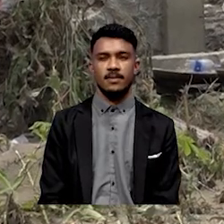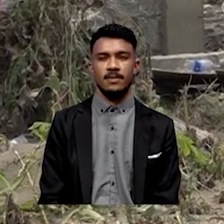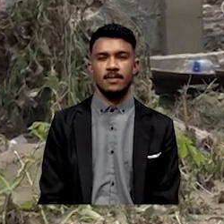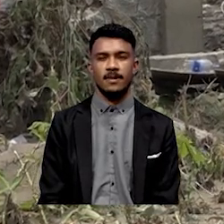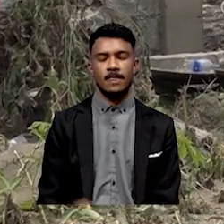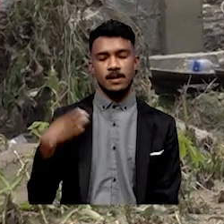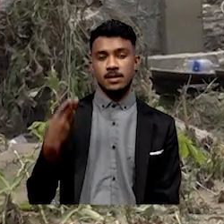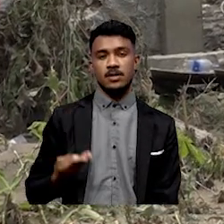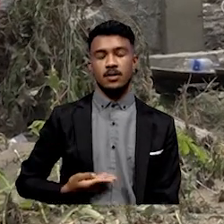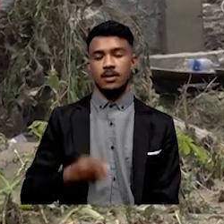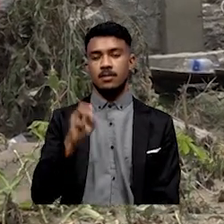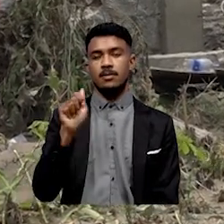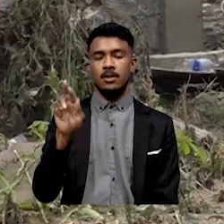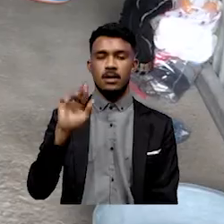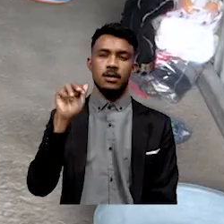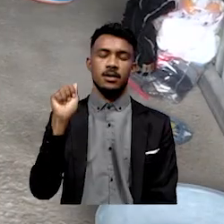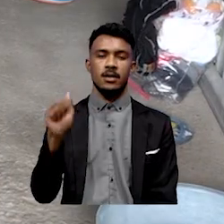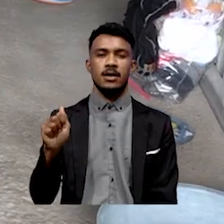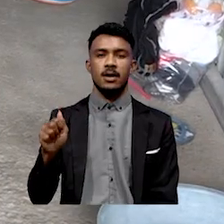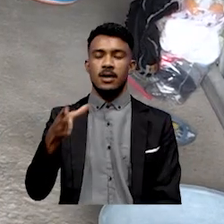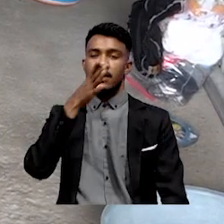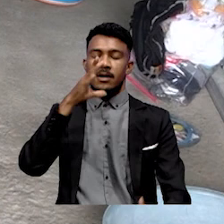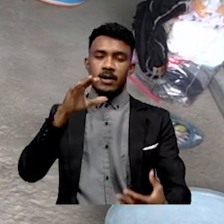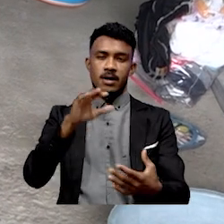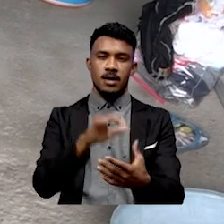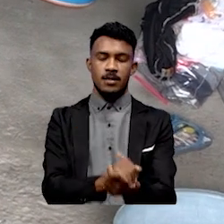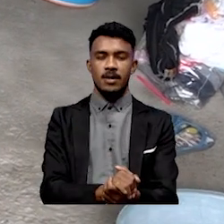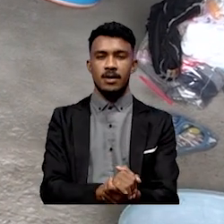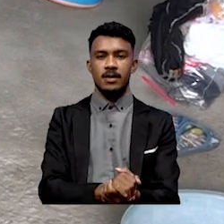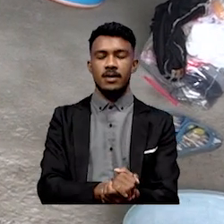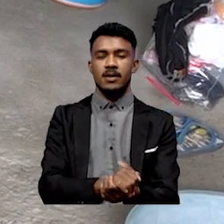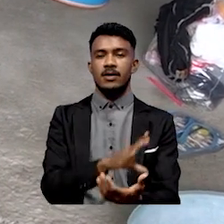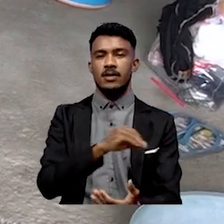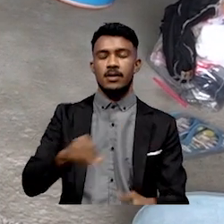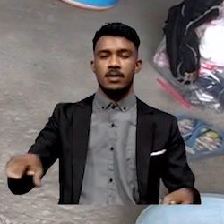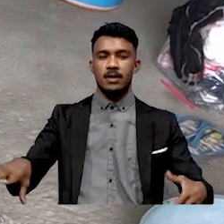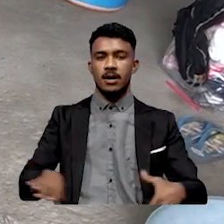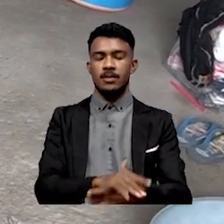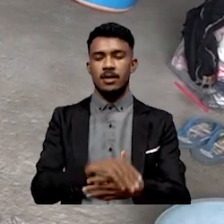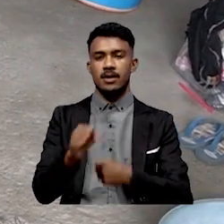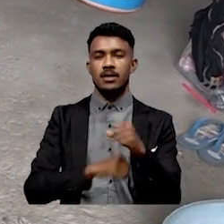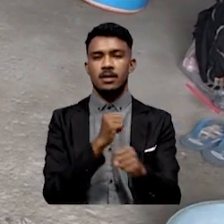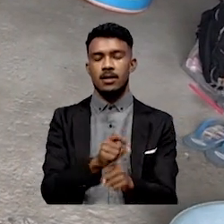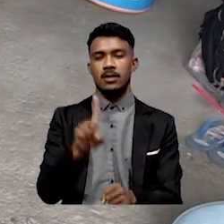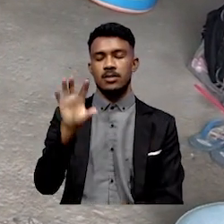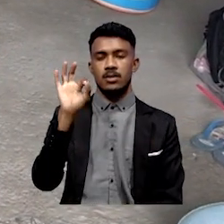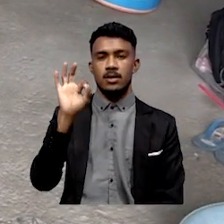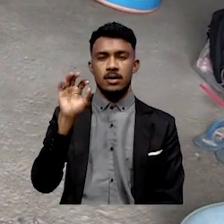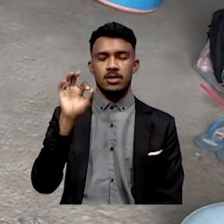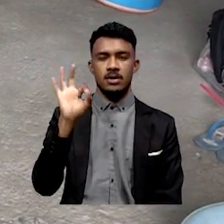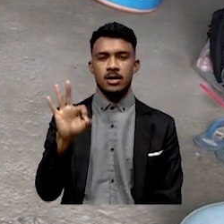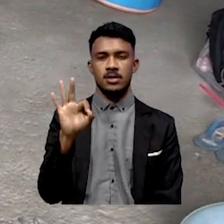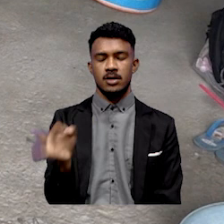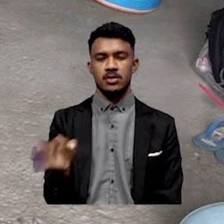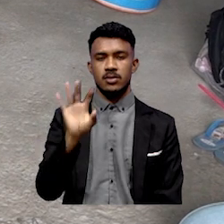Senyora Maria nebe kabeng iha tinang rehun ida atau sia sianulu resing walune hahu hela iha mota komoro nining